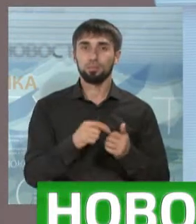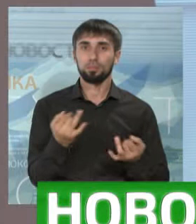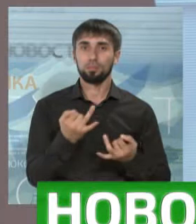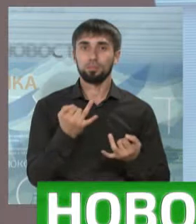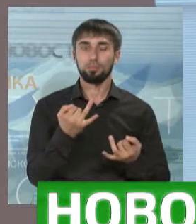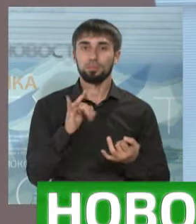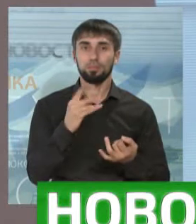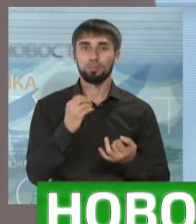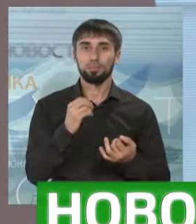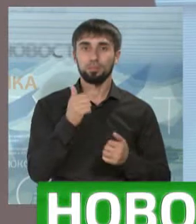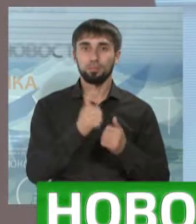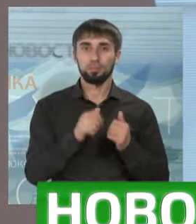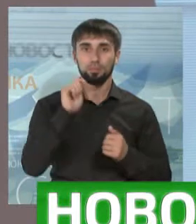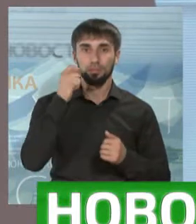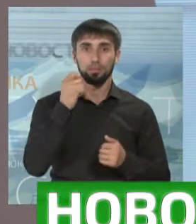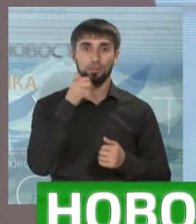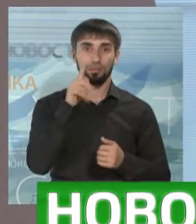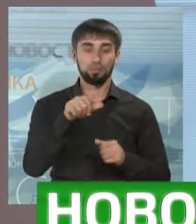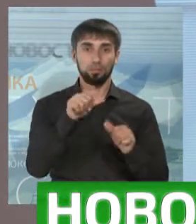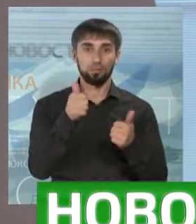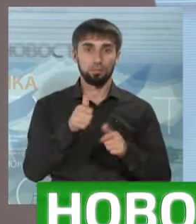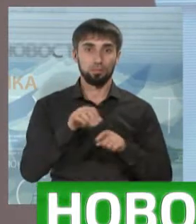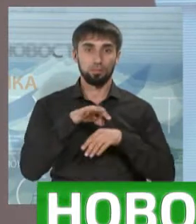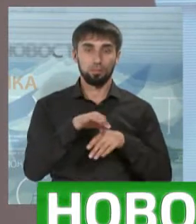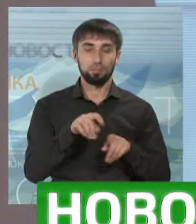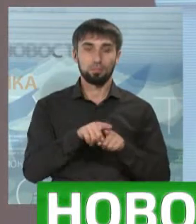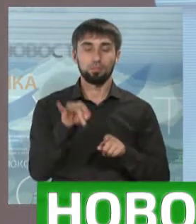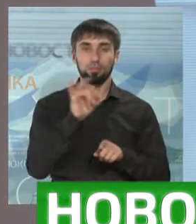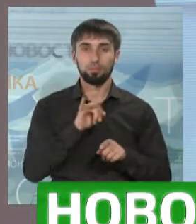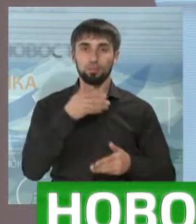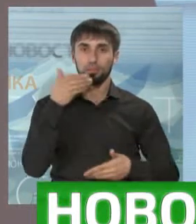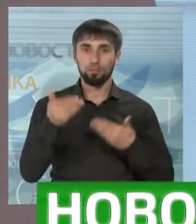это проходит в каких-то интересных форматов, какие-нибудь исторические квесты,